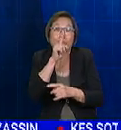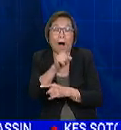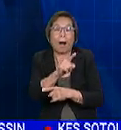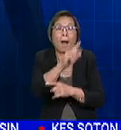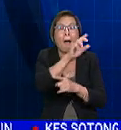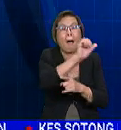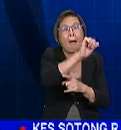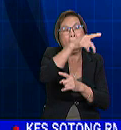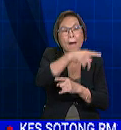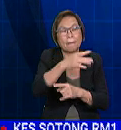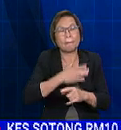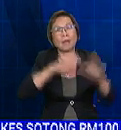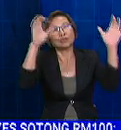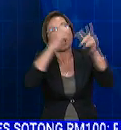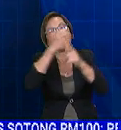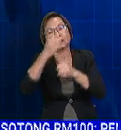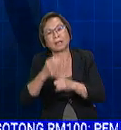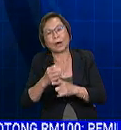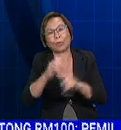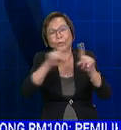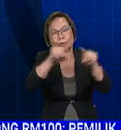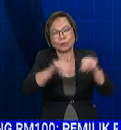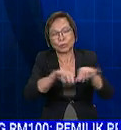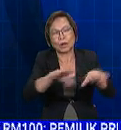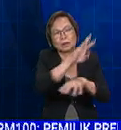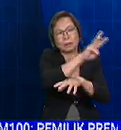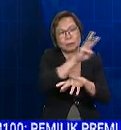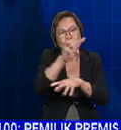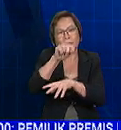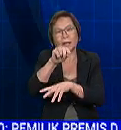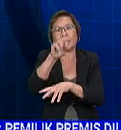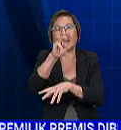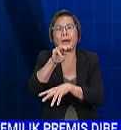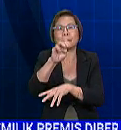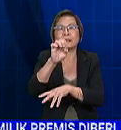Cuaca atau boleh ke laman sesawang kami di